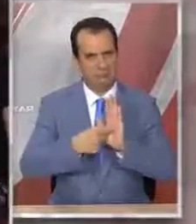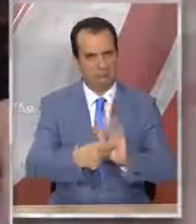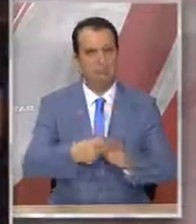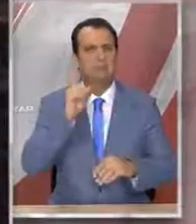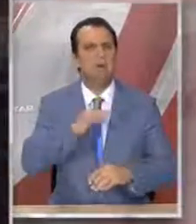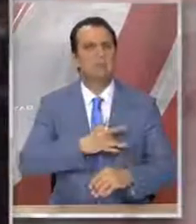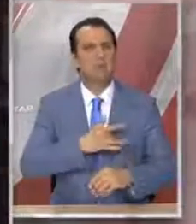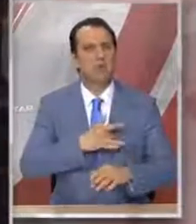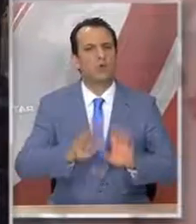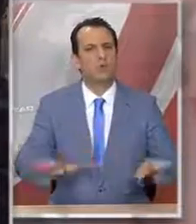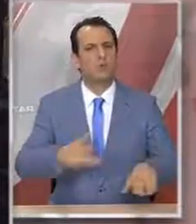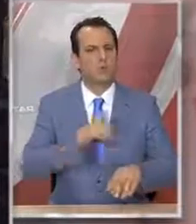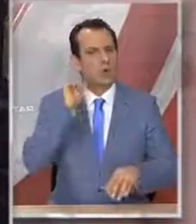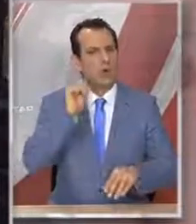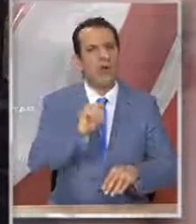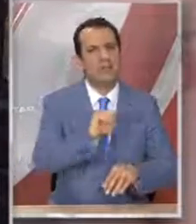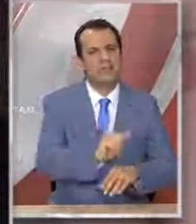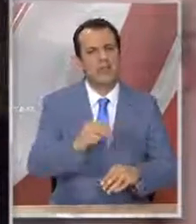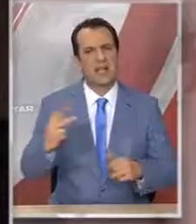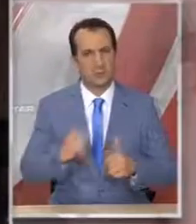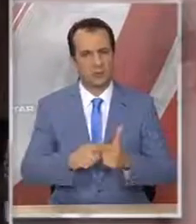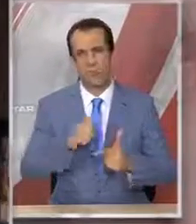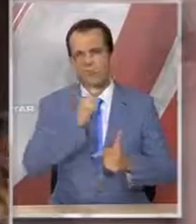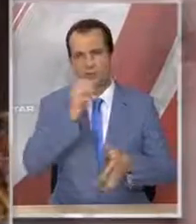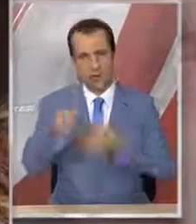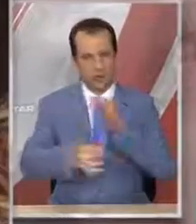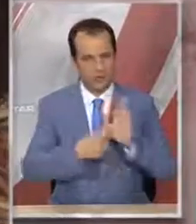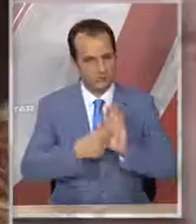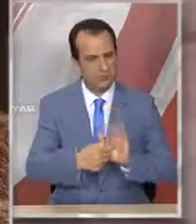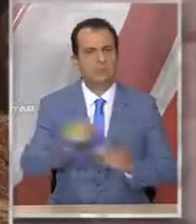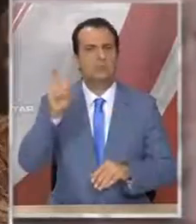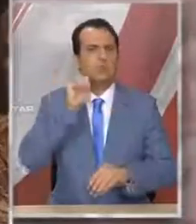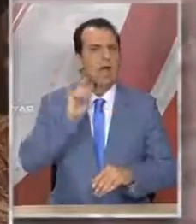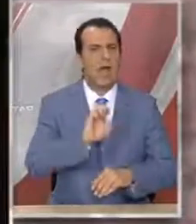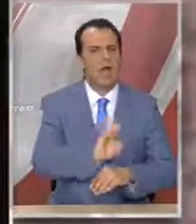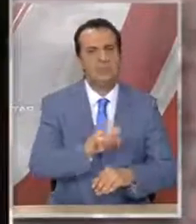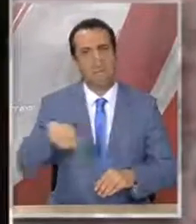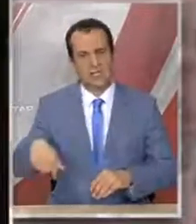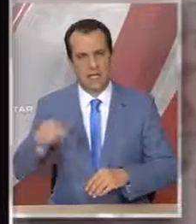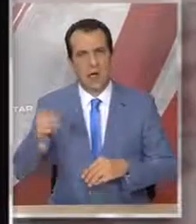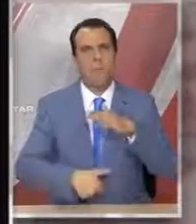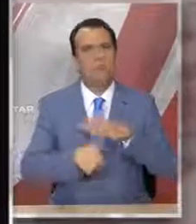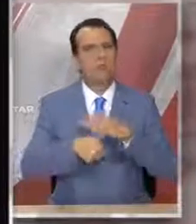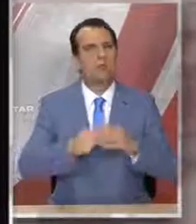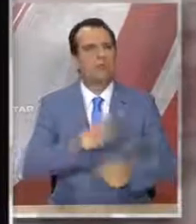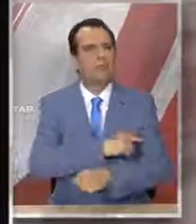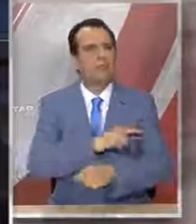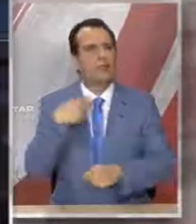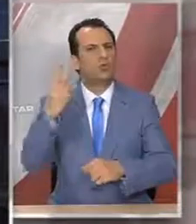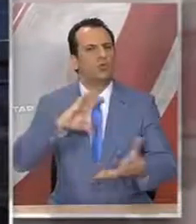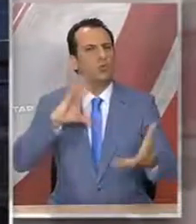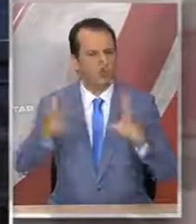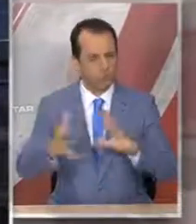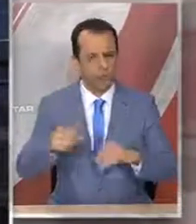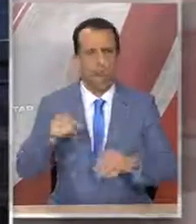η ψυχολόγος-παιδοψυχολόγος Αλεξάνδρα Καπάτου, η δημοσιογράφος και παρουσιάστρια Ελένη Τσαγκά και ο πρόεδρος των Γιατρών του Κόσμου Νικήτας Κανάκης. Είναι